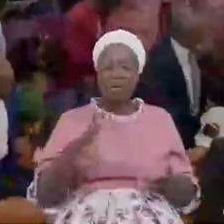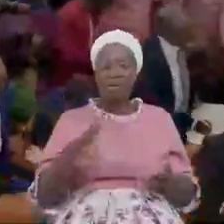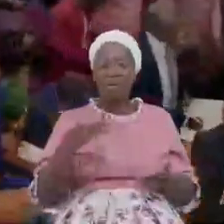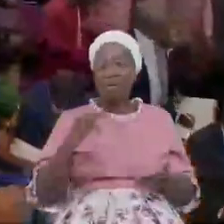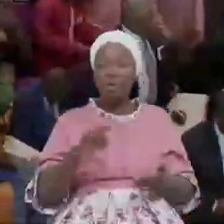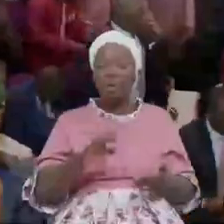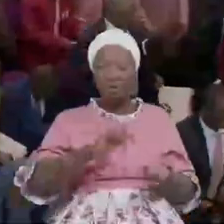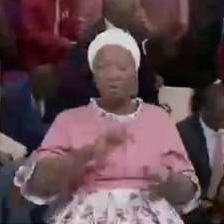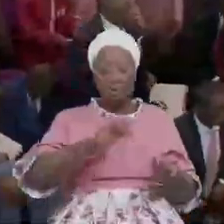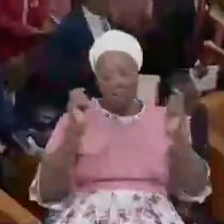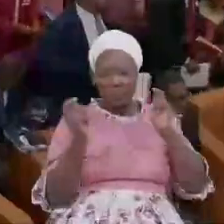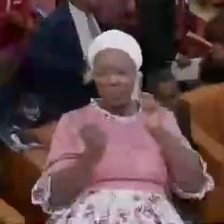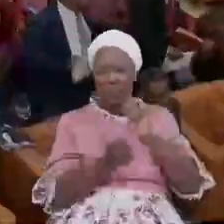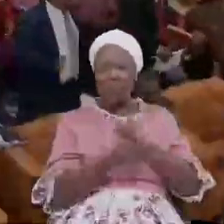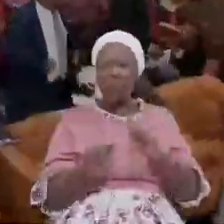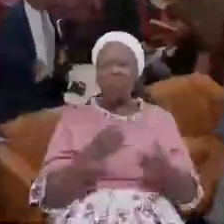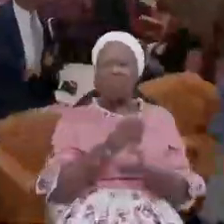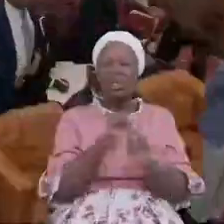du salut transformateur.